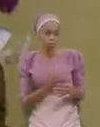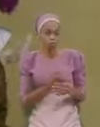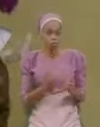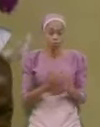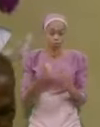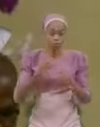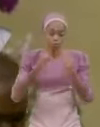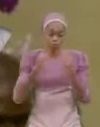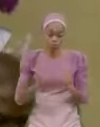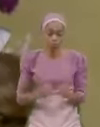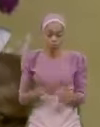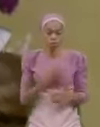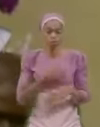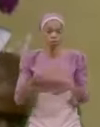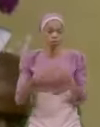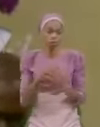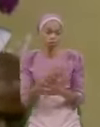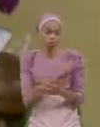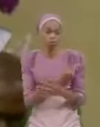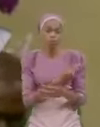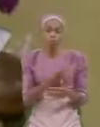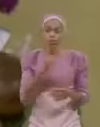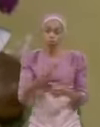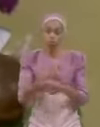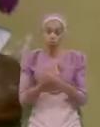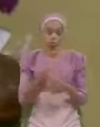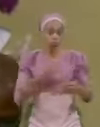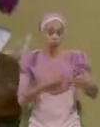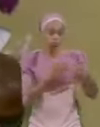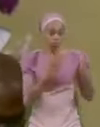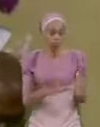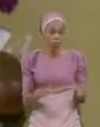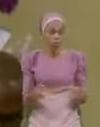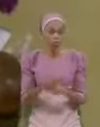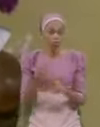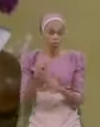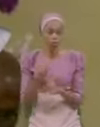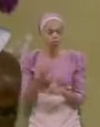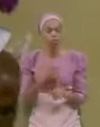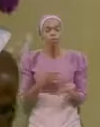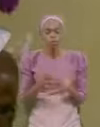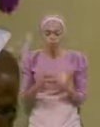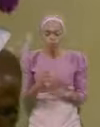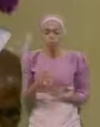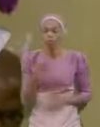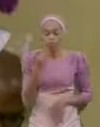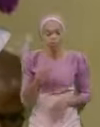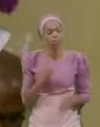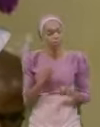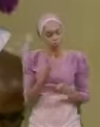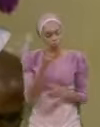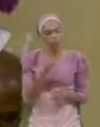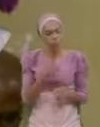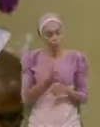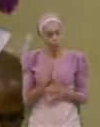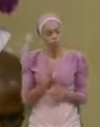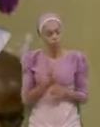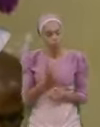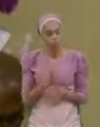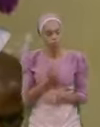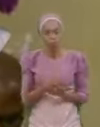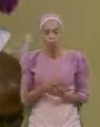et ton prochain comme toi même Jésus lui a dit qu'il a bien répondu mais il a continua il voulait toujours